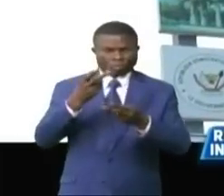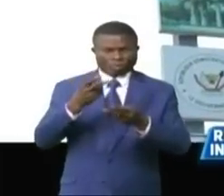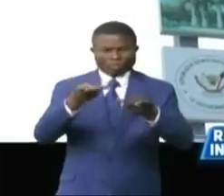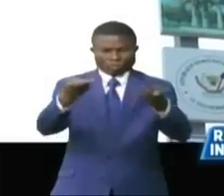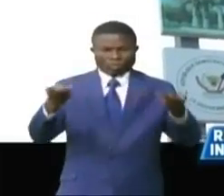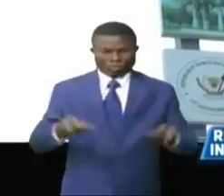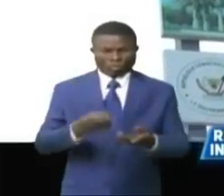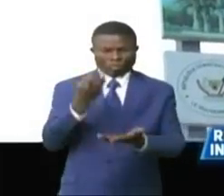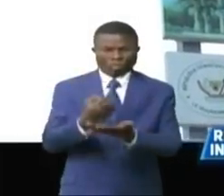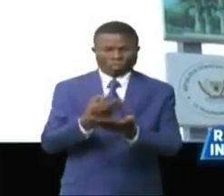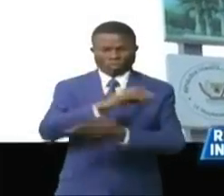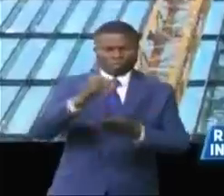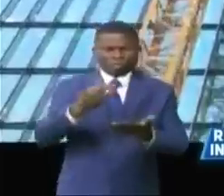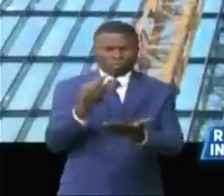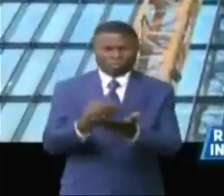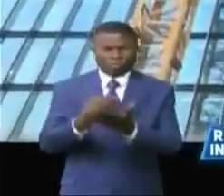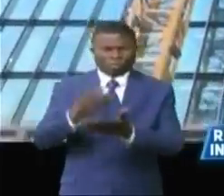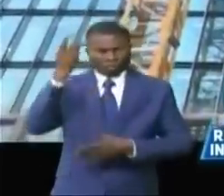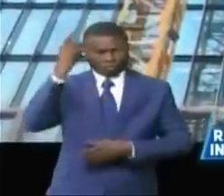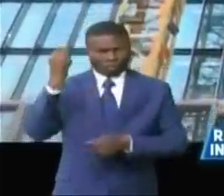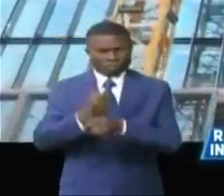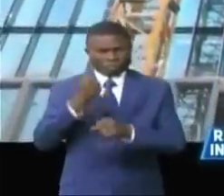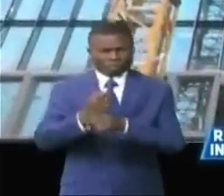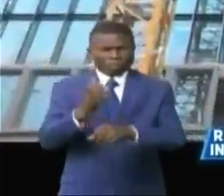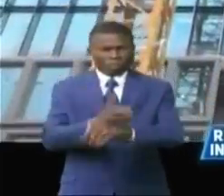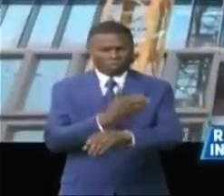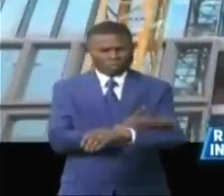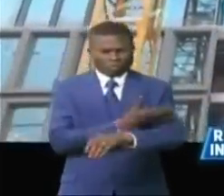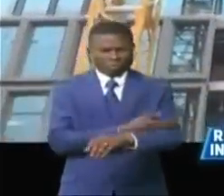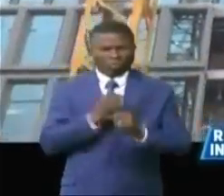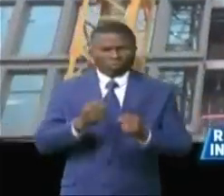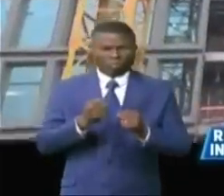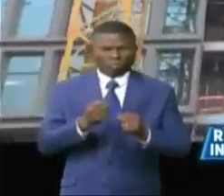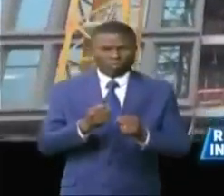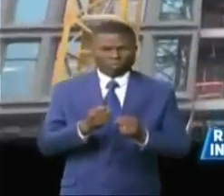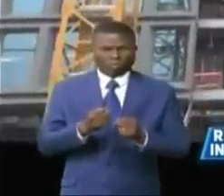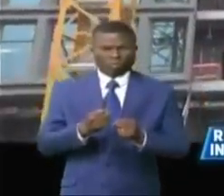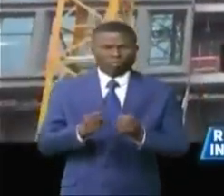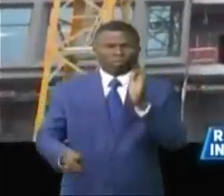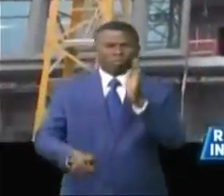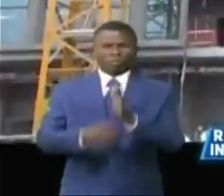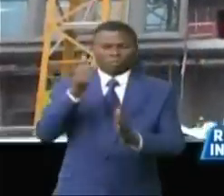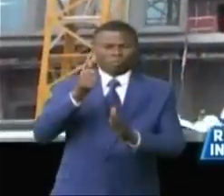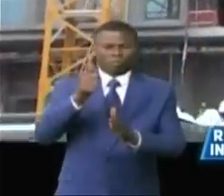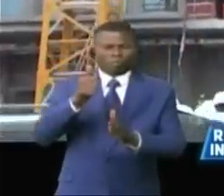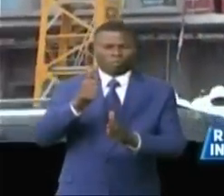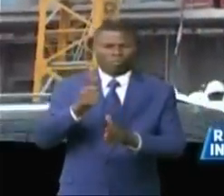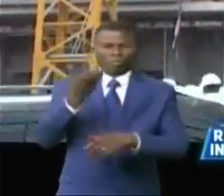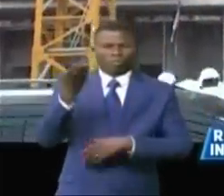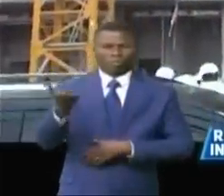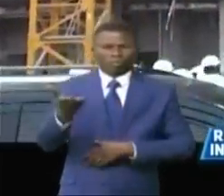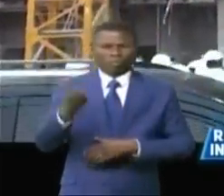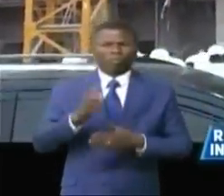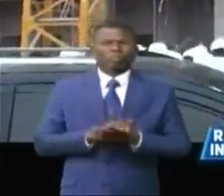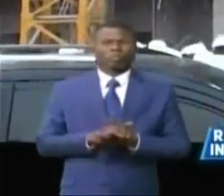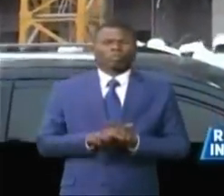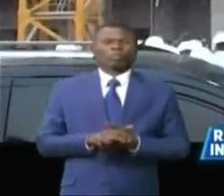centre financier de Kinshasa, dont les travaux avancent à pas de géant depuis près de 11 mois.